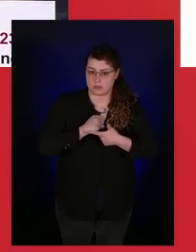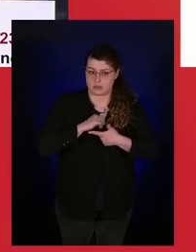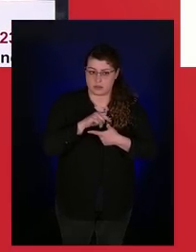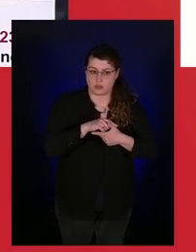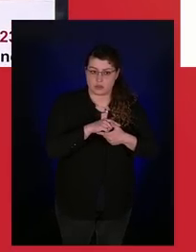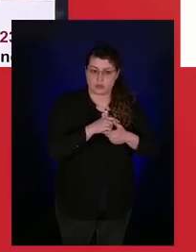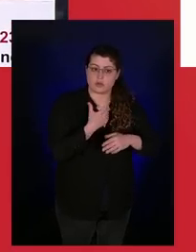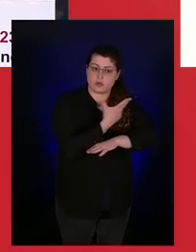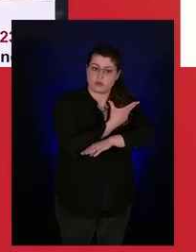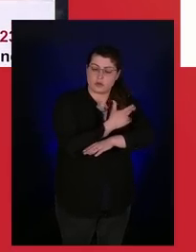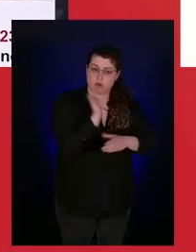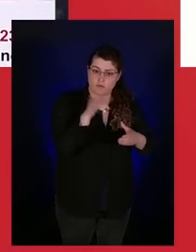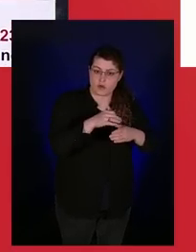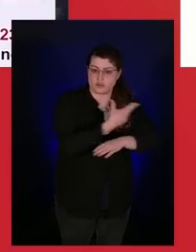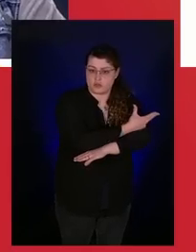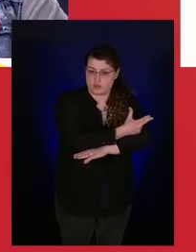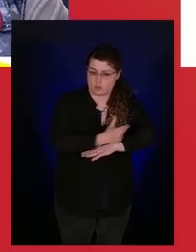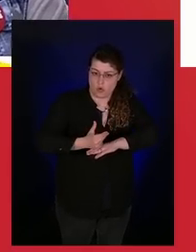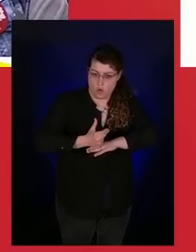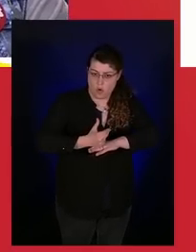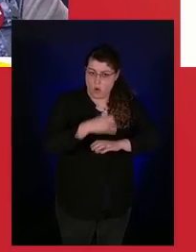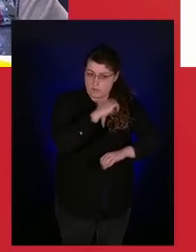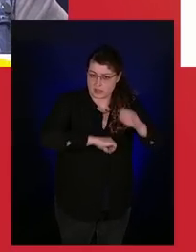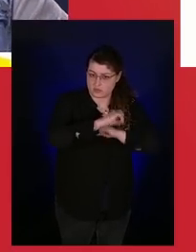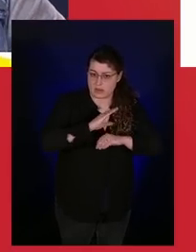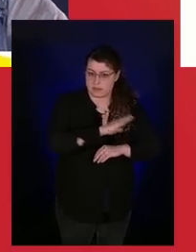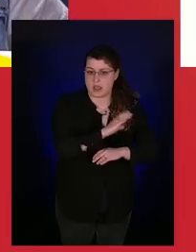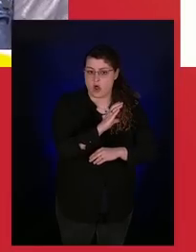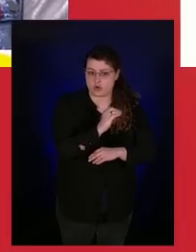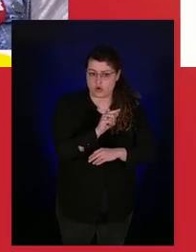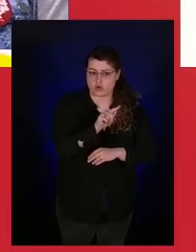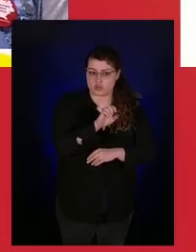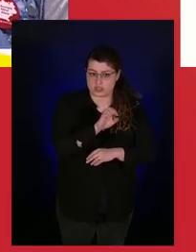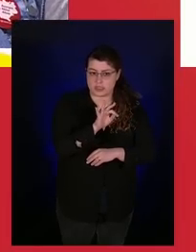bureau opérationnel de Cogétise. Il est constitué